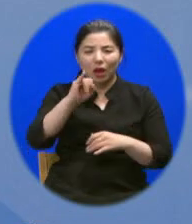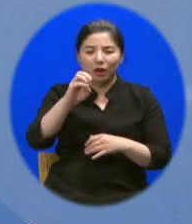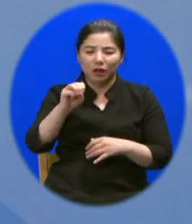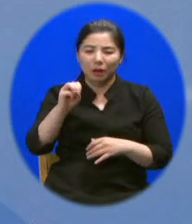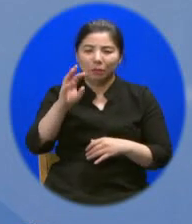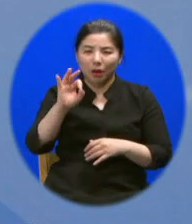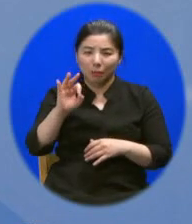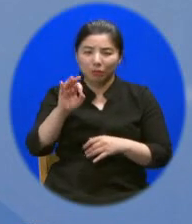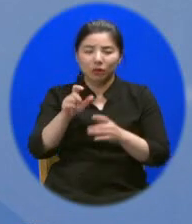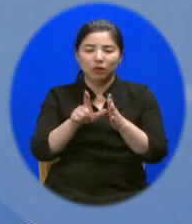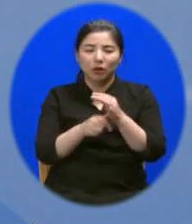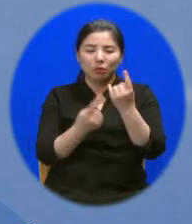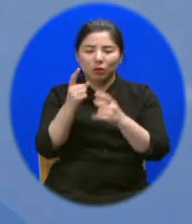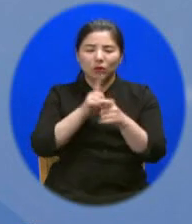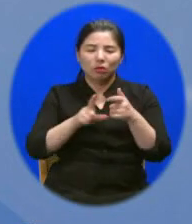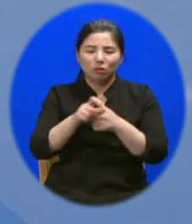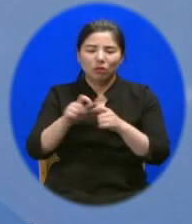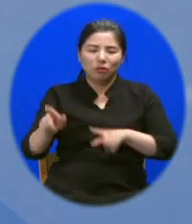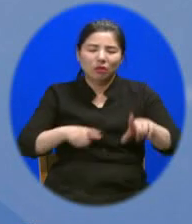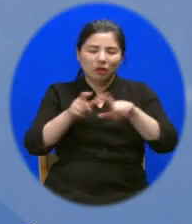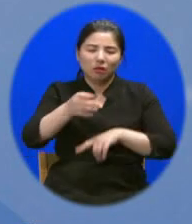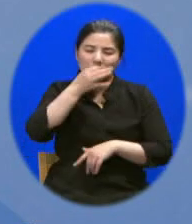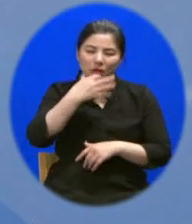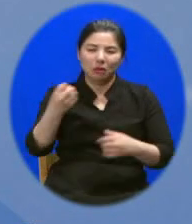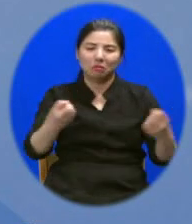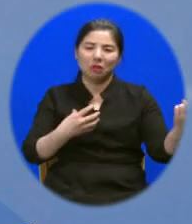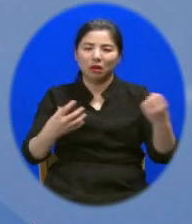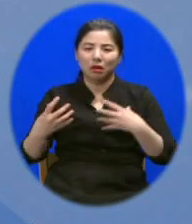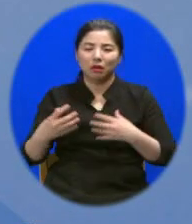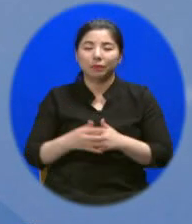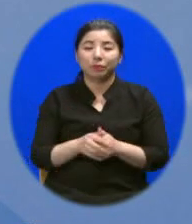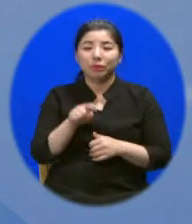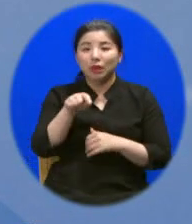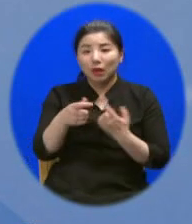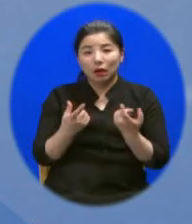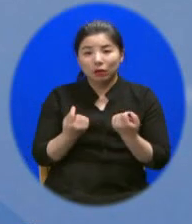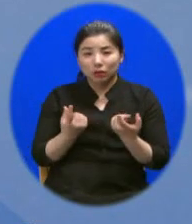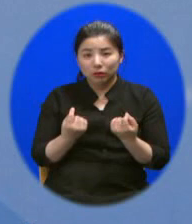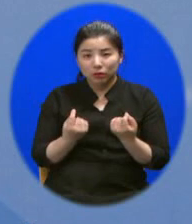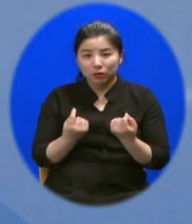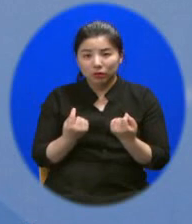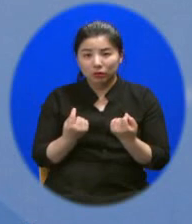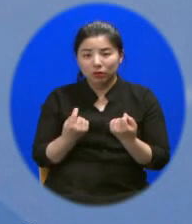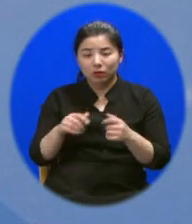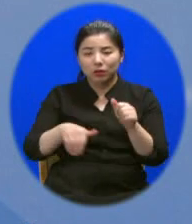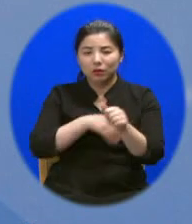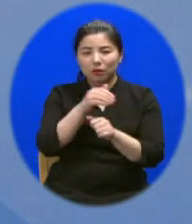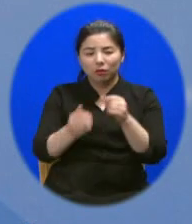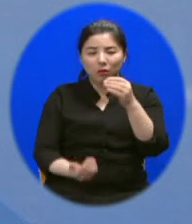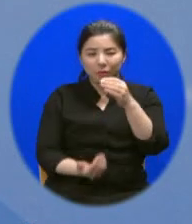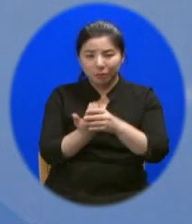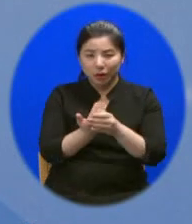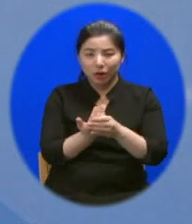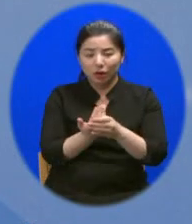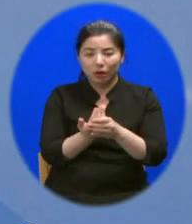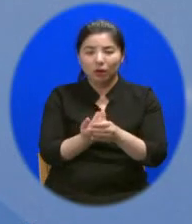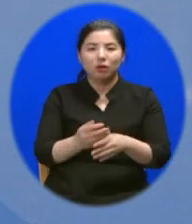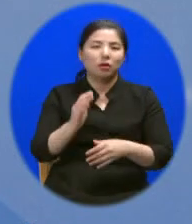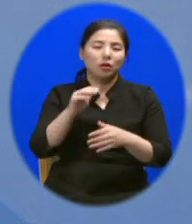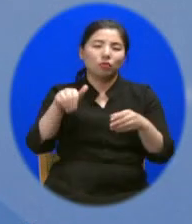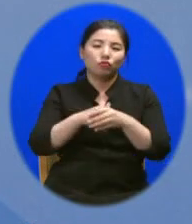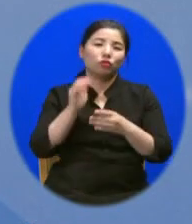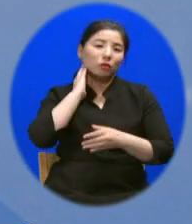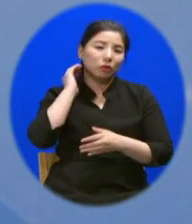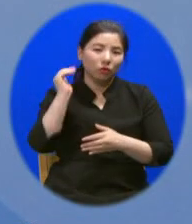살기 힘들다고 말씀들 하십니다 이와 같은 상황이 벌어진 것은 문제 인